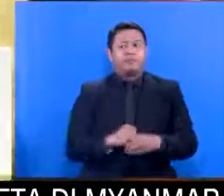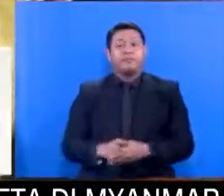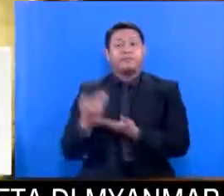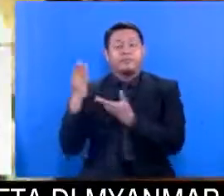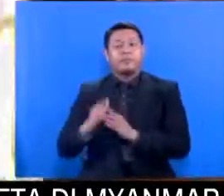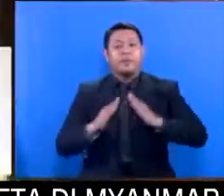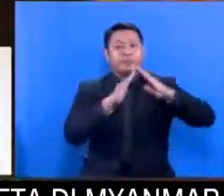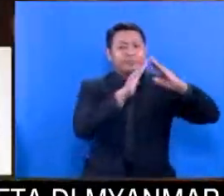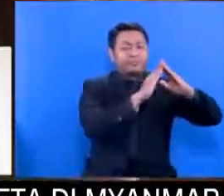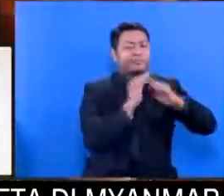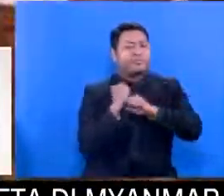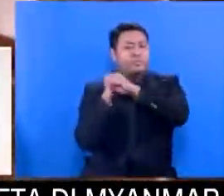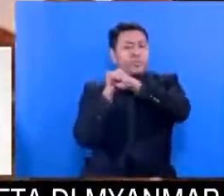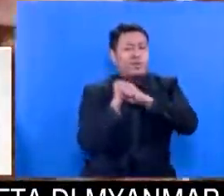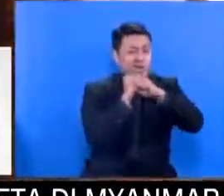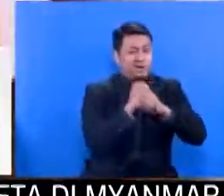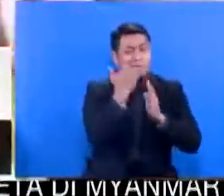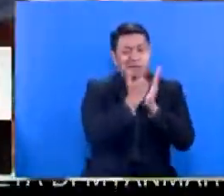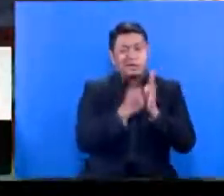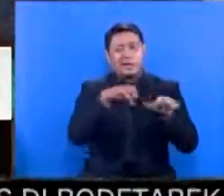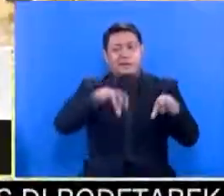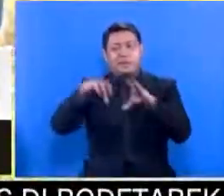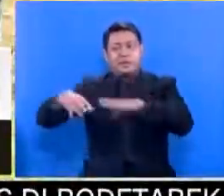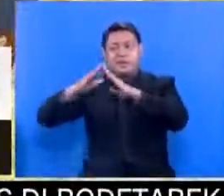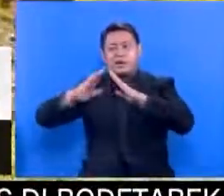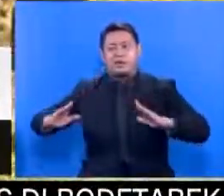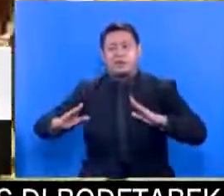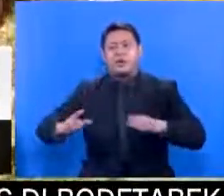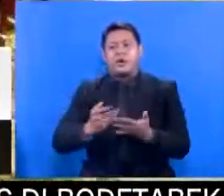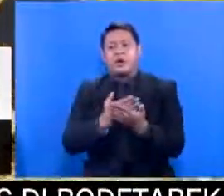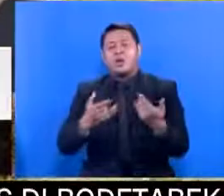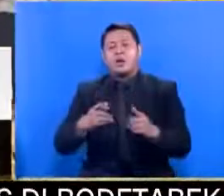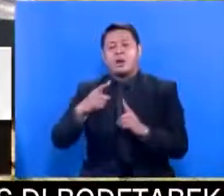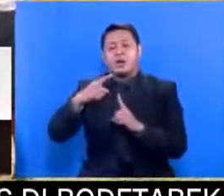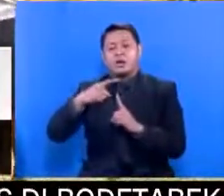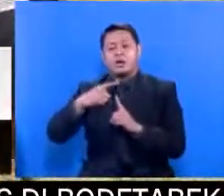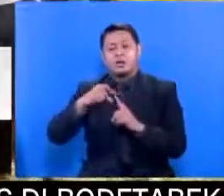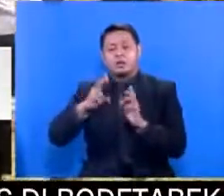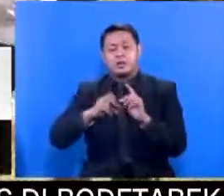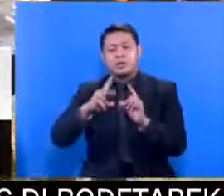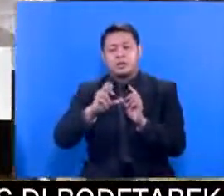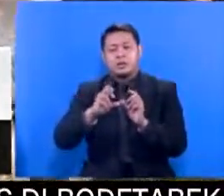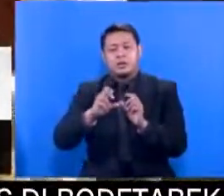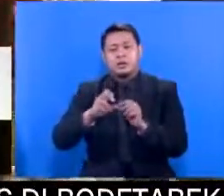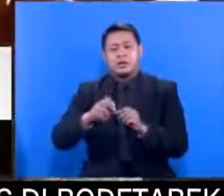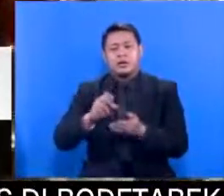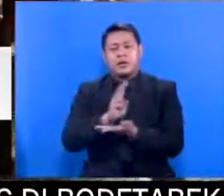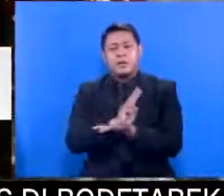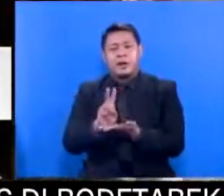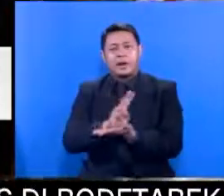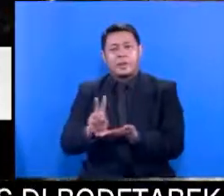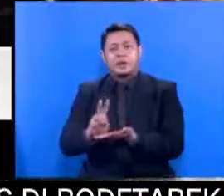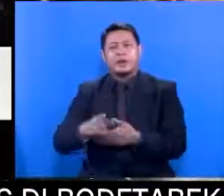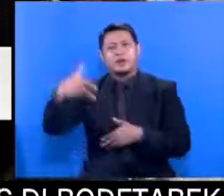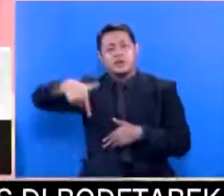Inilah Mapalete Bola, sebuah tradisi pindah rumah yang dilakoni warga Tonrangen, Kecamatan Bacukiki Barat, Parepare,